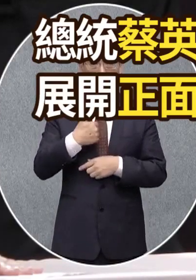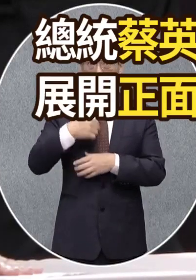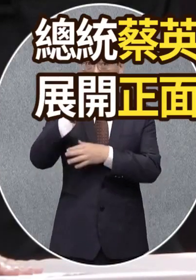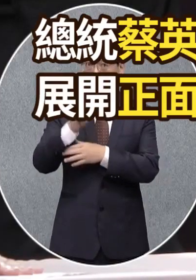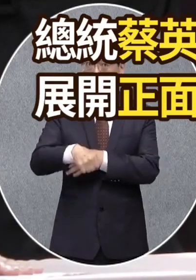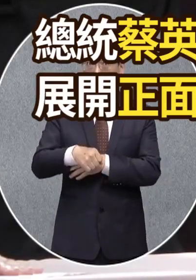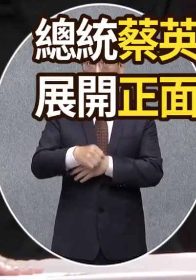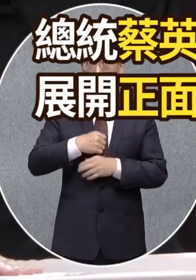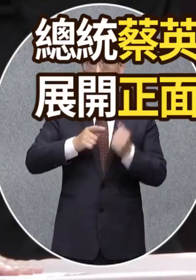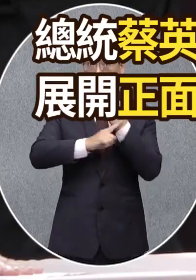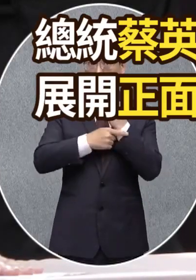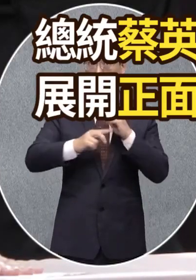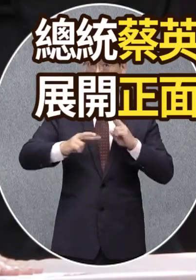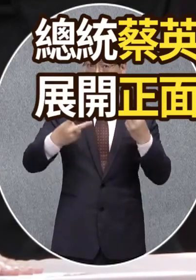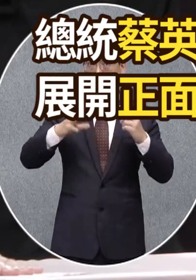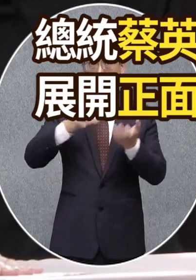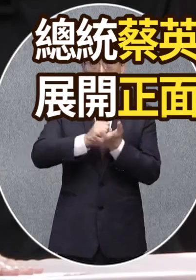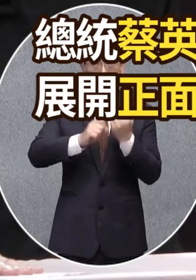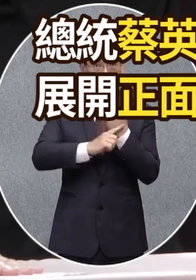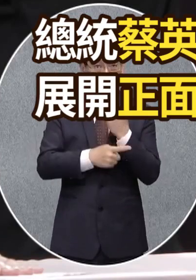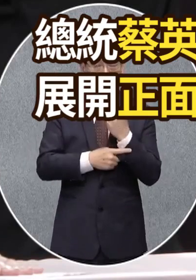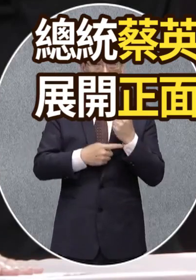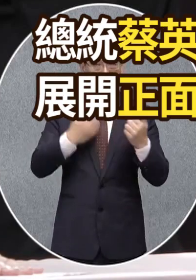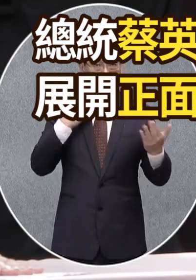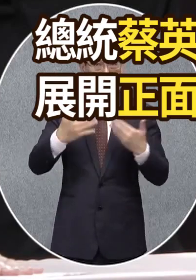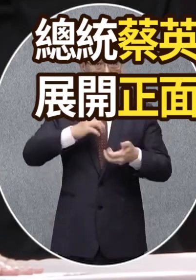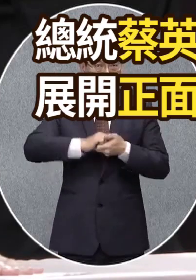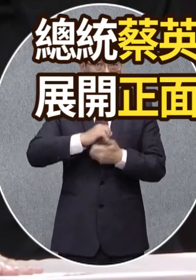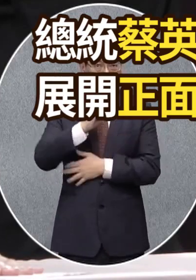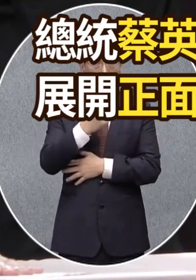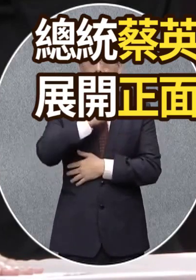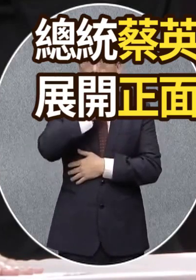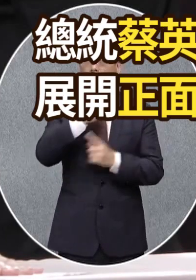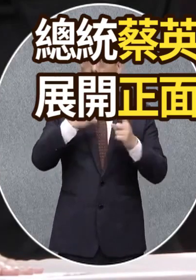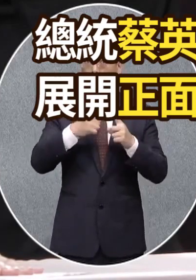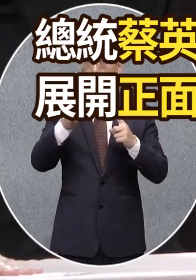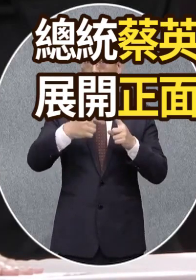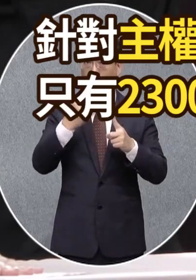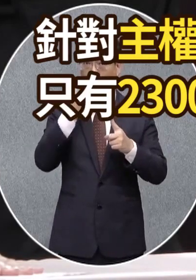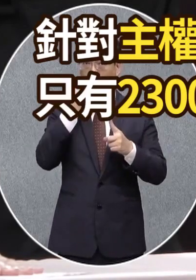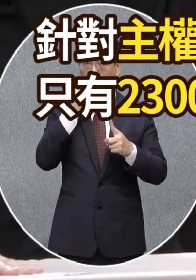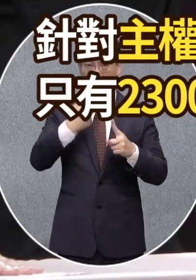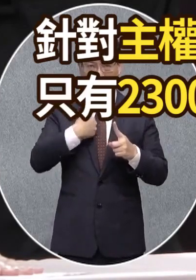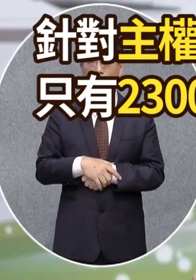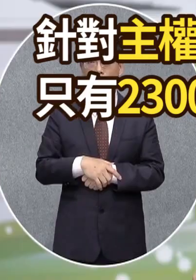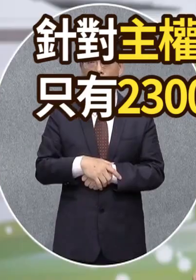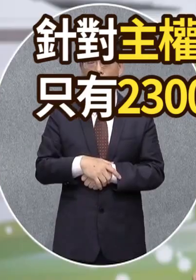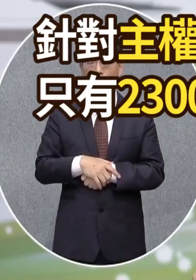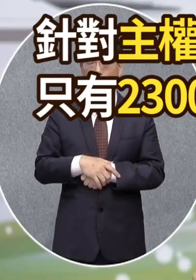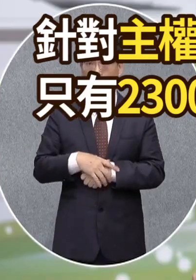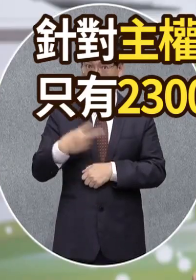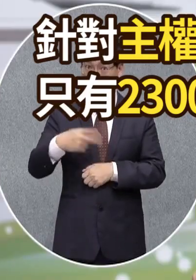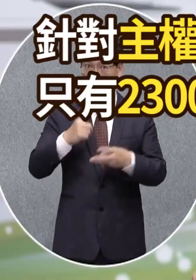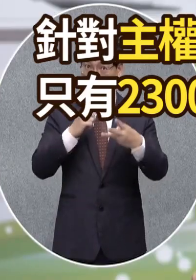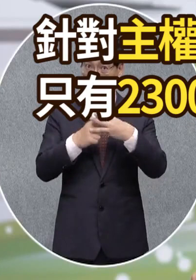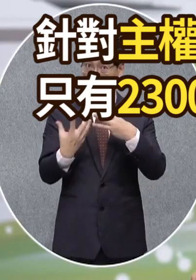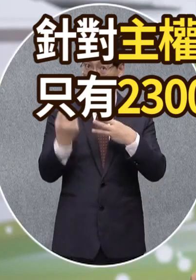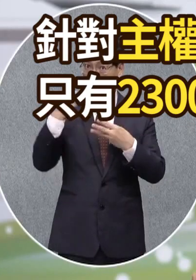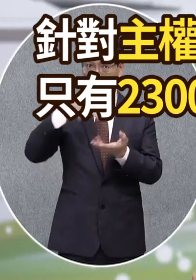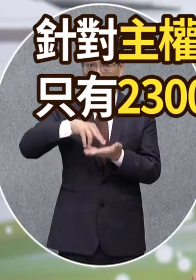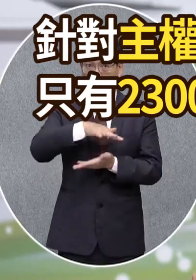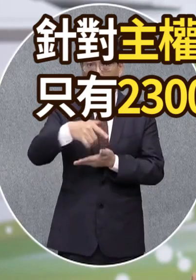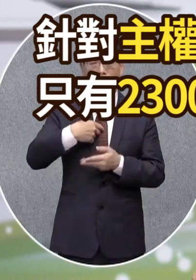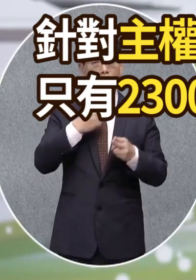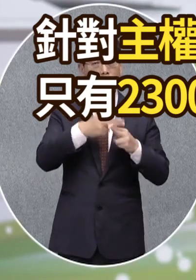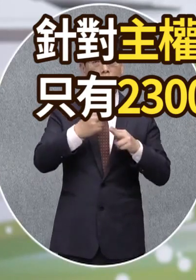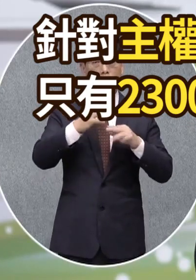赞成修改国籍法，明确界定只有台湾人民才是我国国民？ 在主权立场上，我相信民